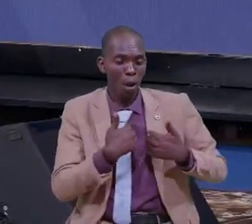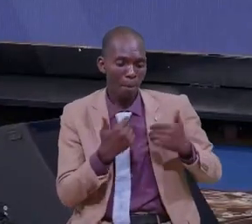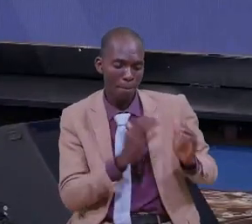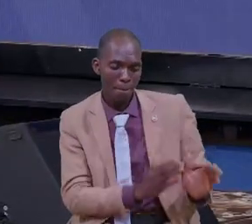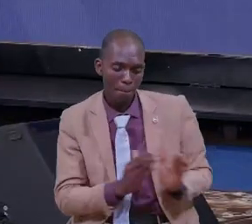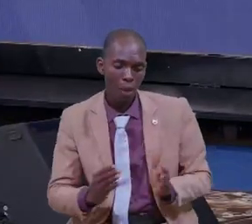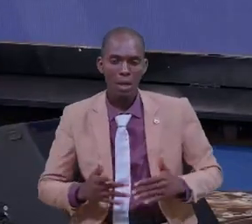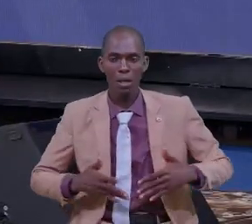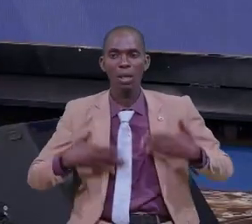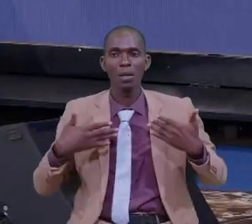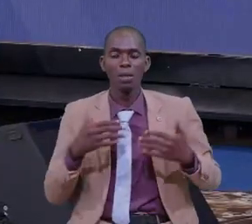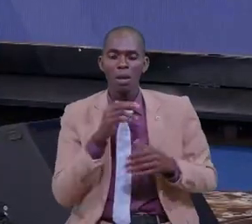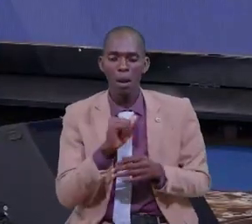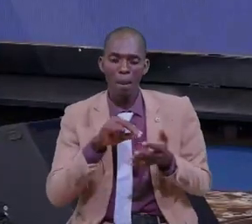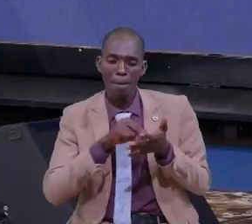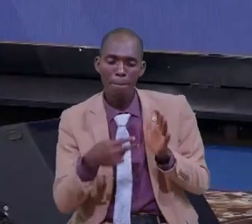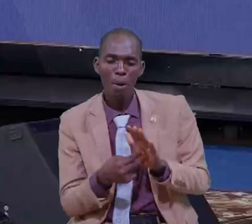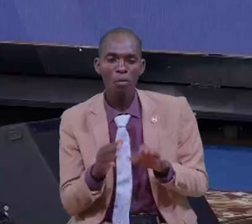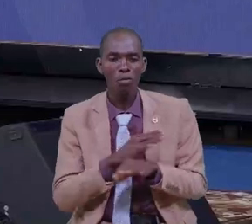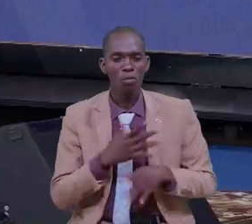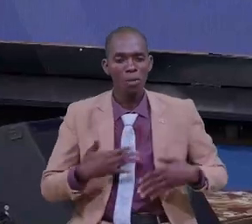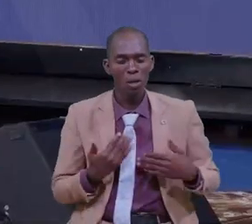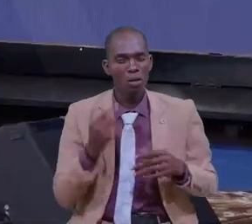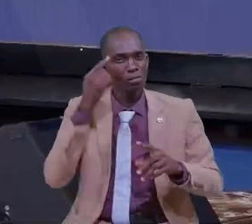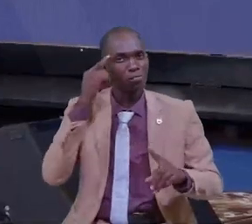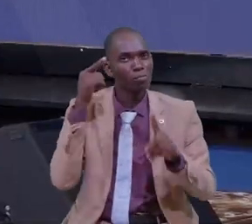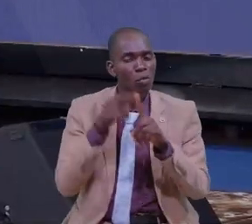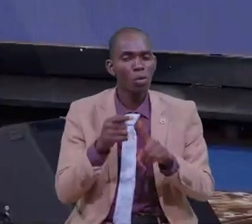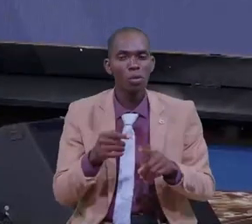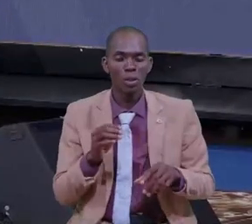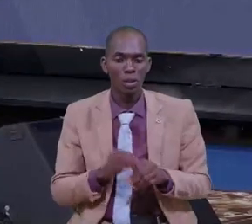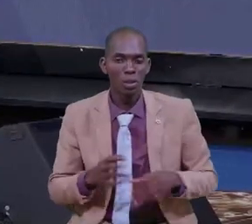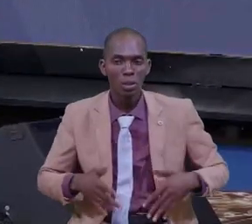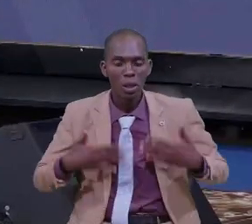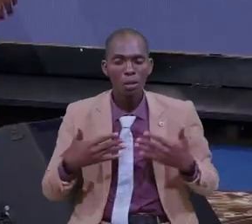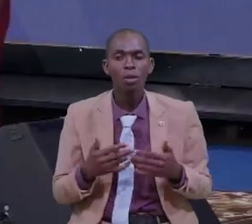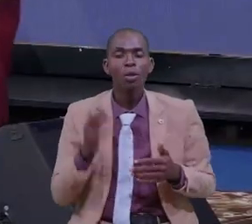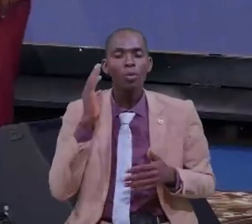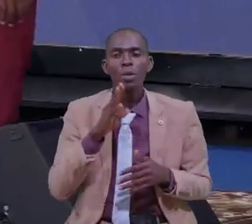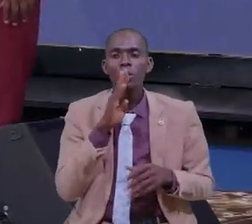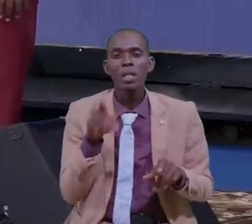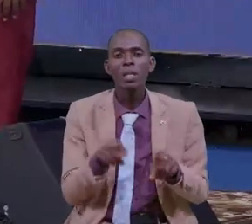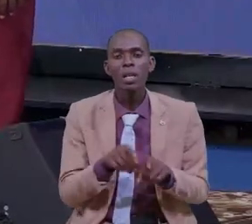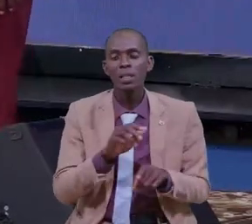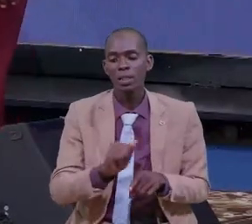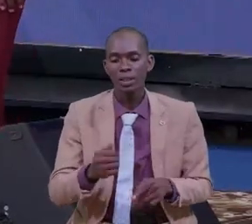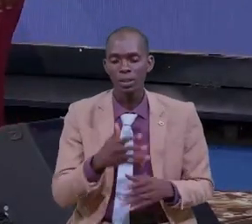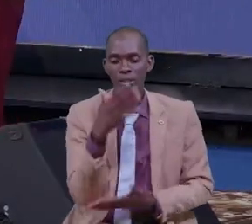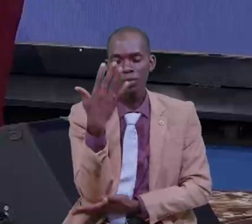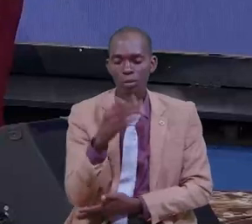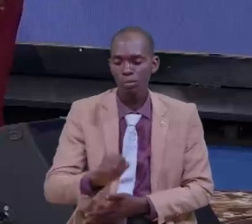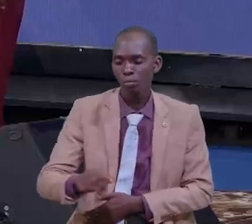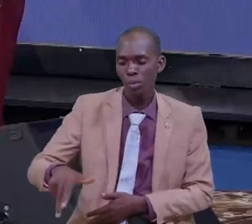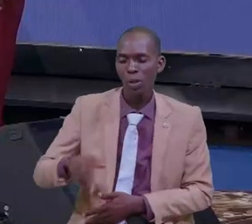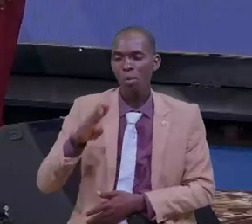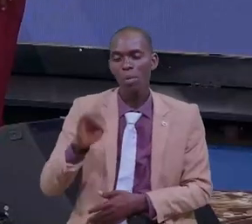planifiée, une vie déterminée, un objectif, un but qu'il a dans la vie. Il sera planté près de courants d'eau qui donne